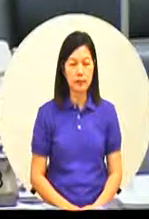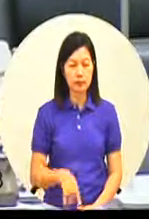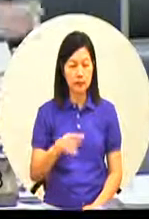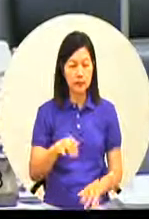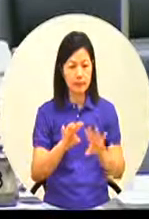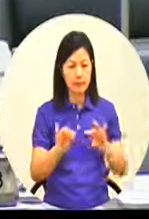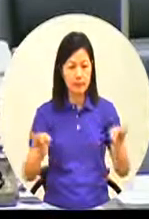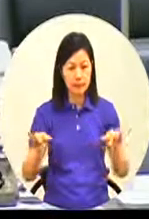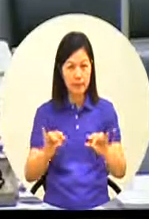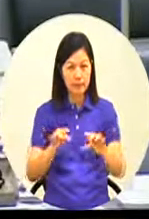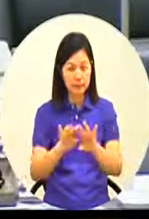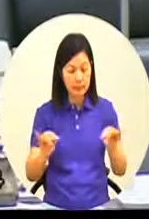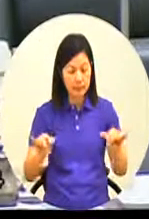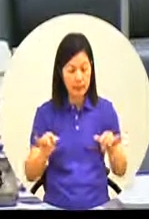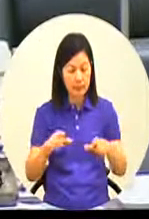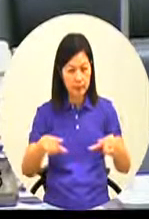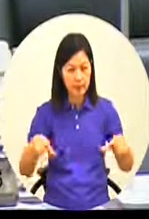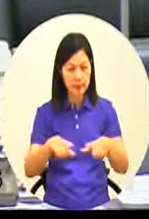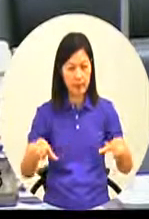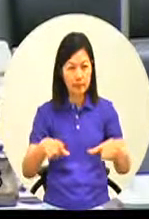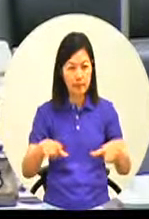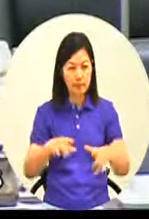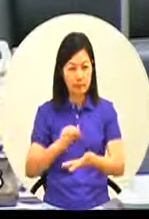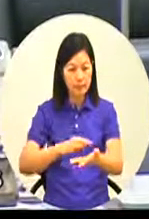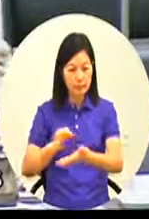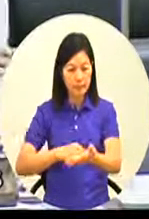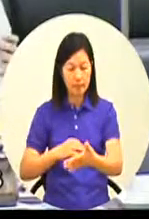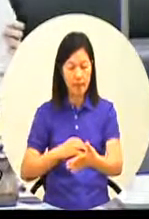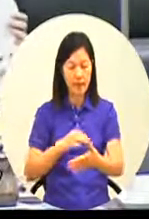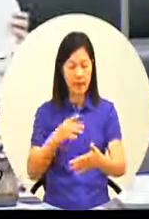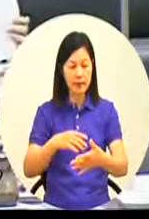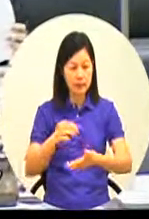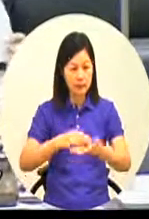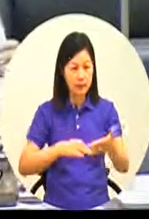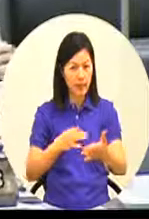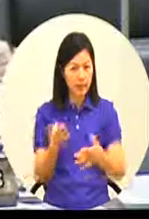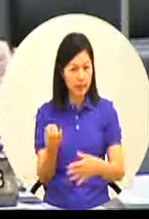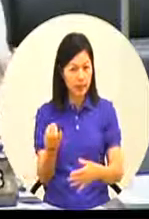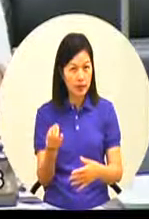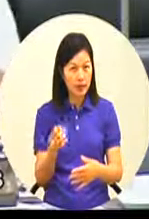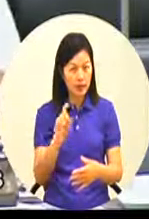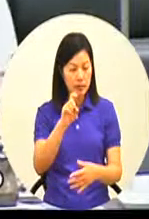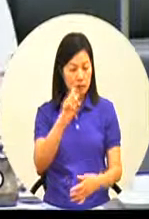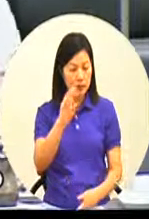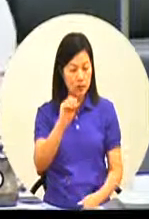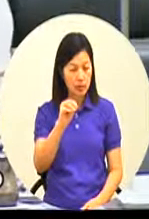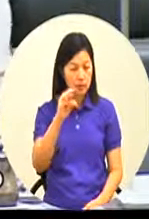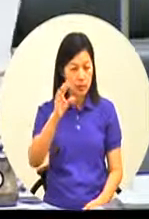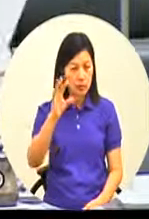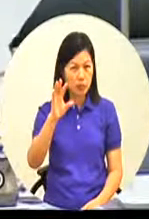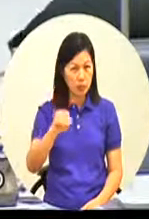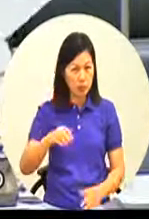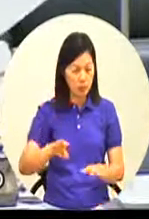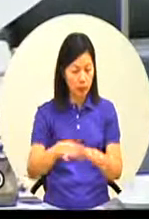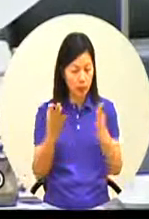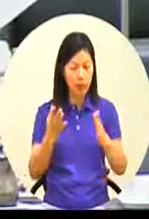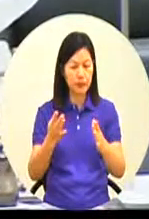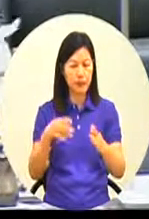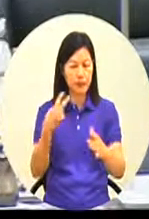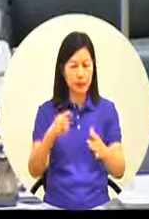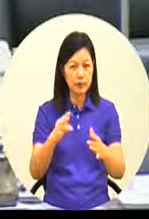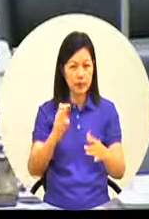在让售的时候呢，这边的土地的售价。从14万以上起跳哈，甚至高达